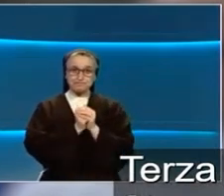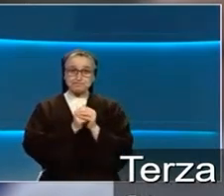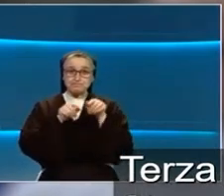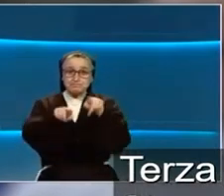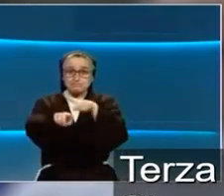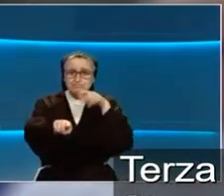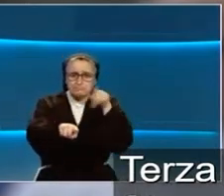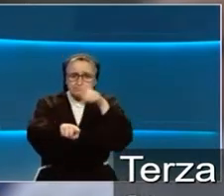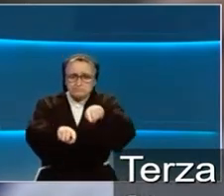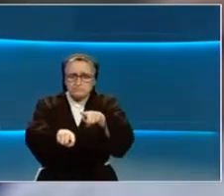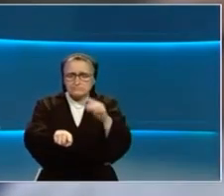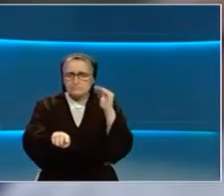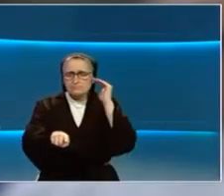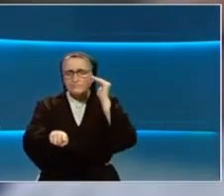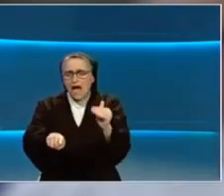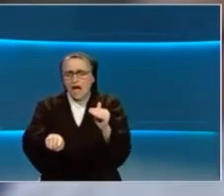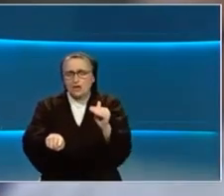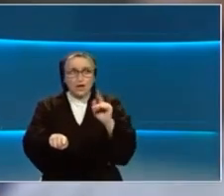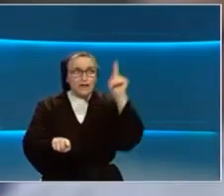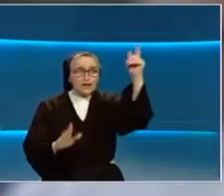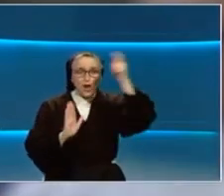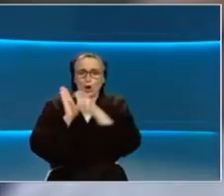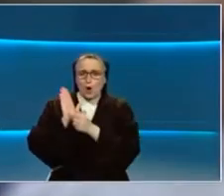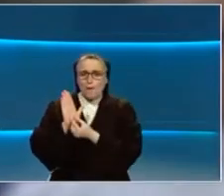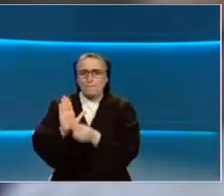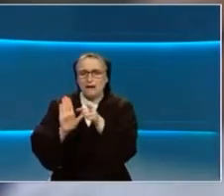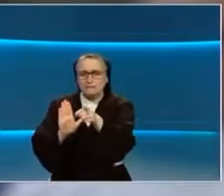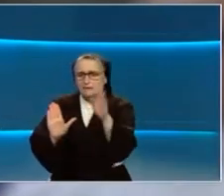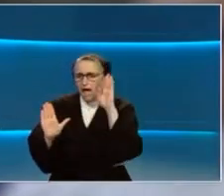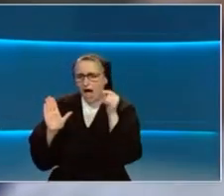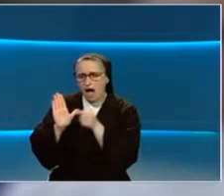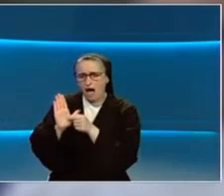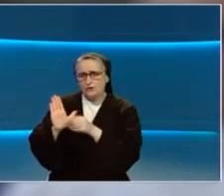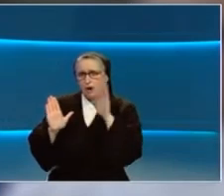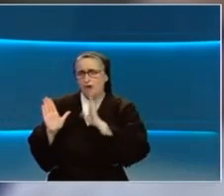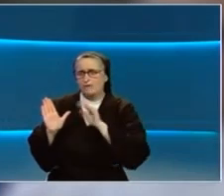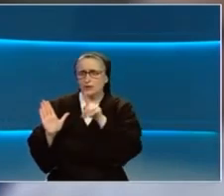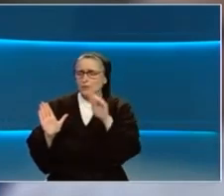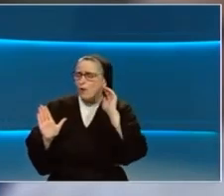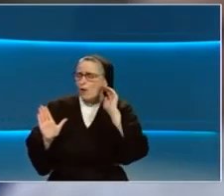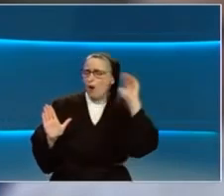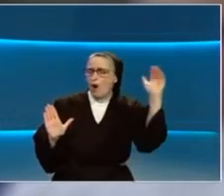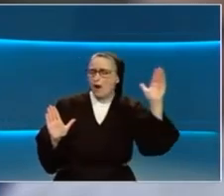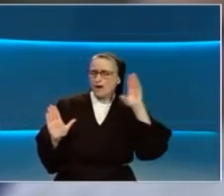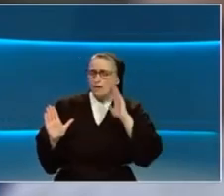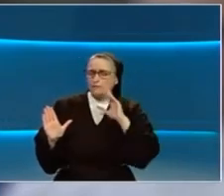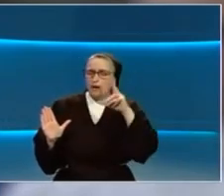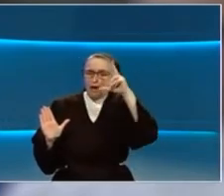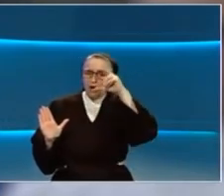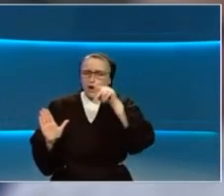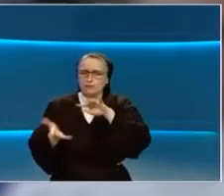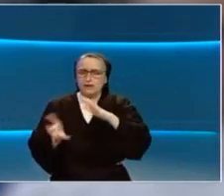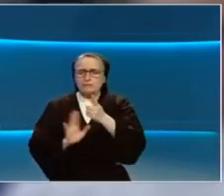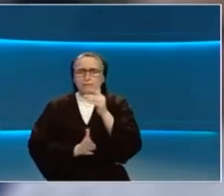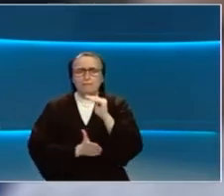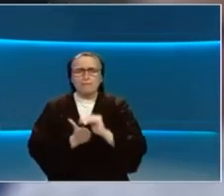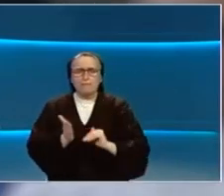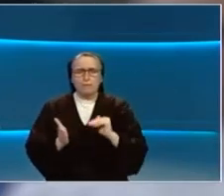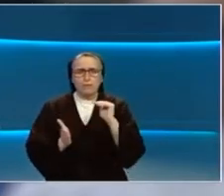Ascolta Israele i comandi della vita. Porgi l'orecchio per conoscere la prudenza.